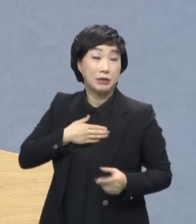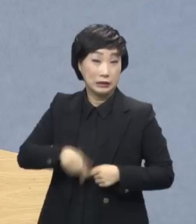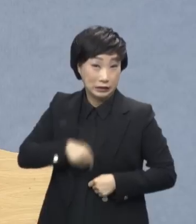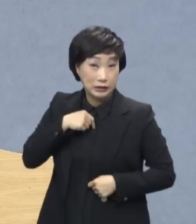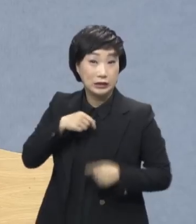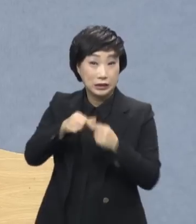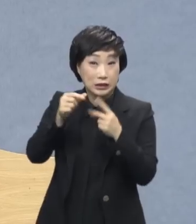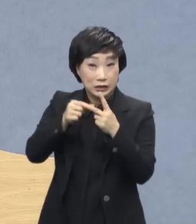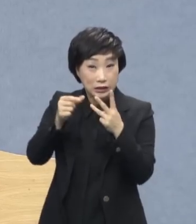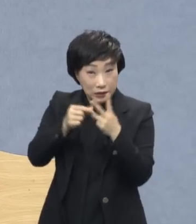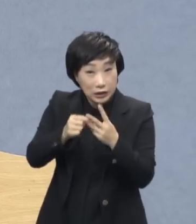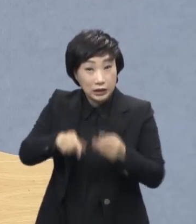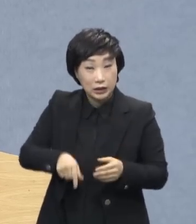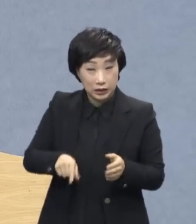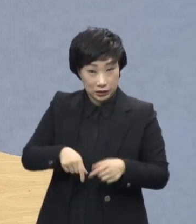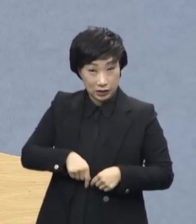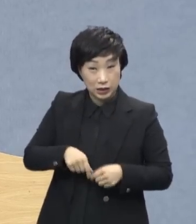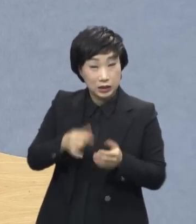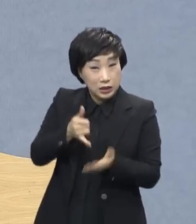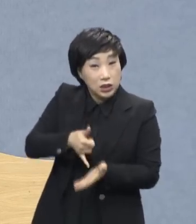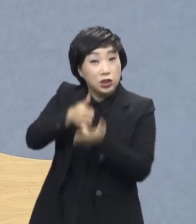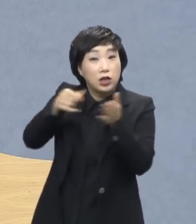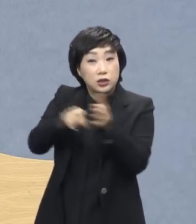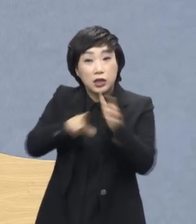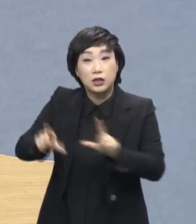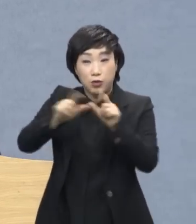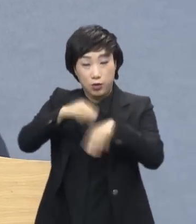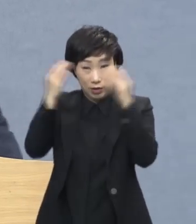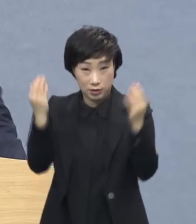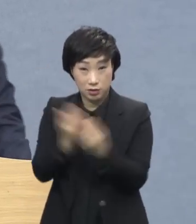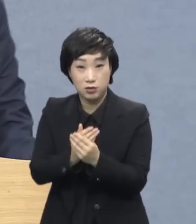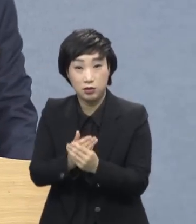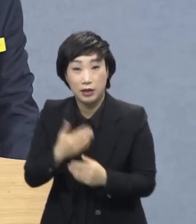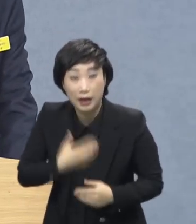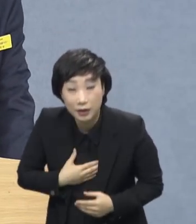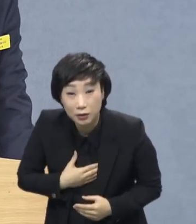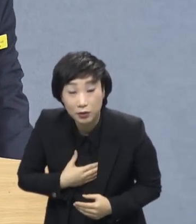지경의라는 인격적인 신앙생활을 완벽하게 할 수 있다는 데 대해요.